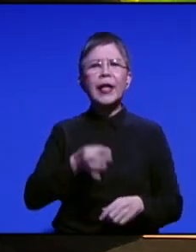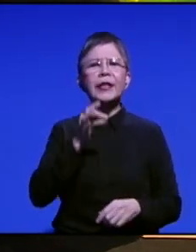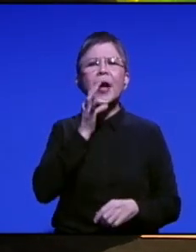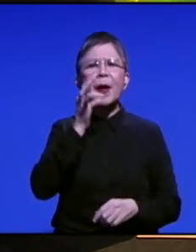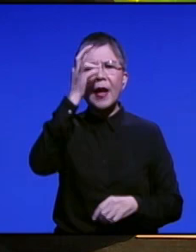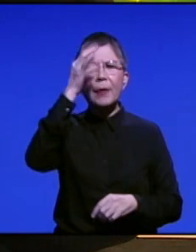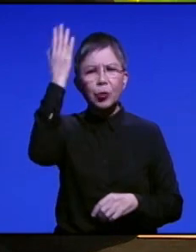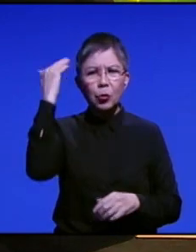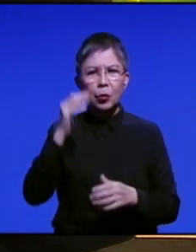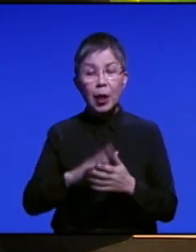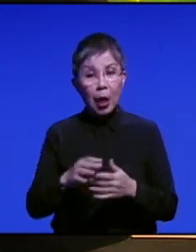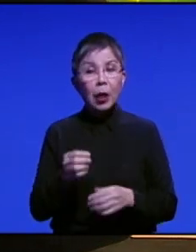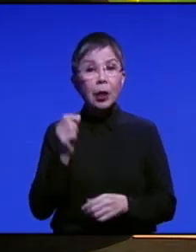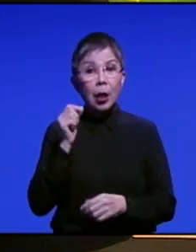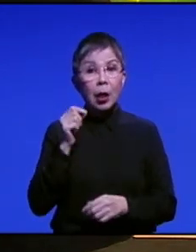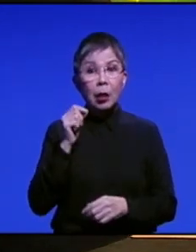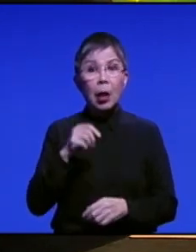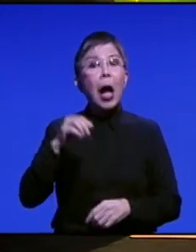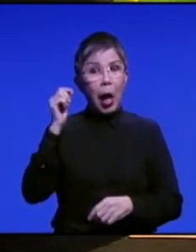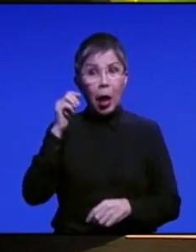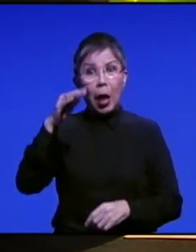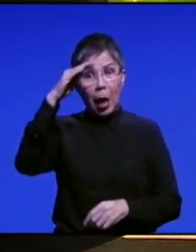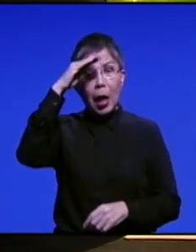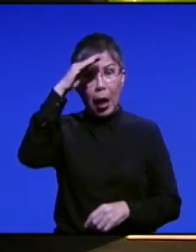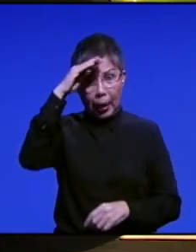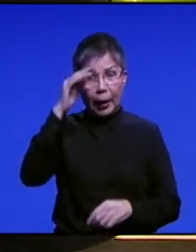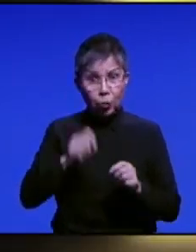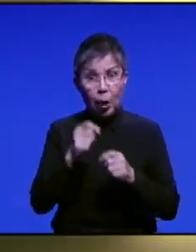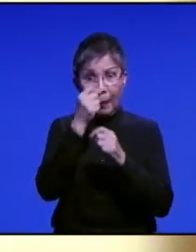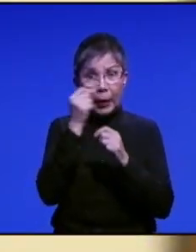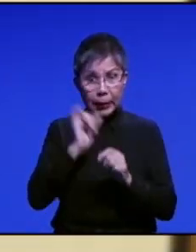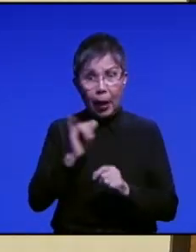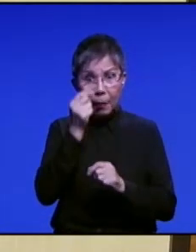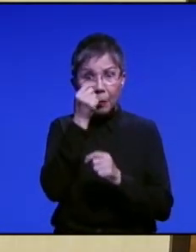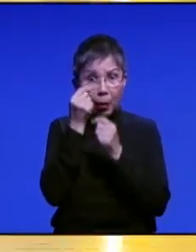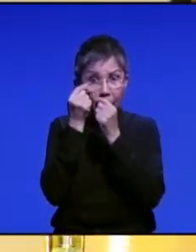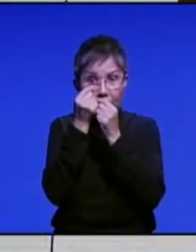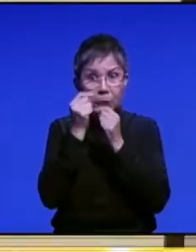bukan hanya untuk wanita aja yang untuk pakai celah. Laki-laki juga disunahkan untuk pakai celah.